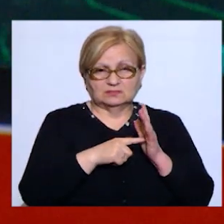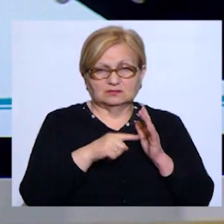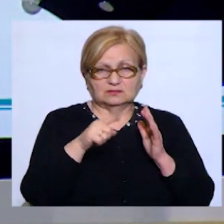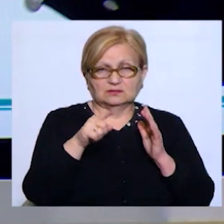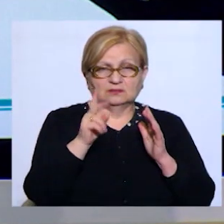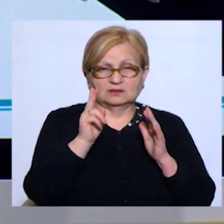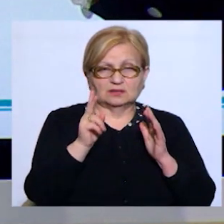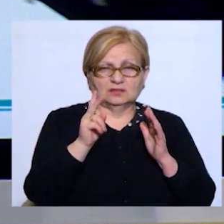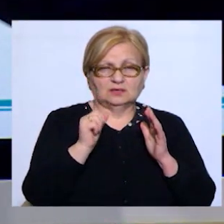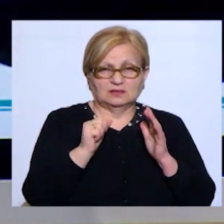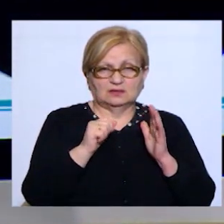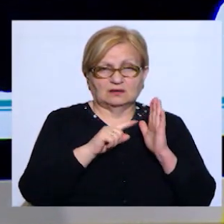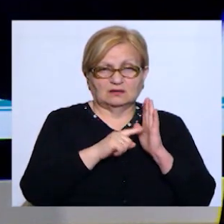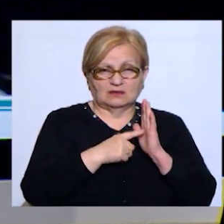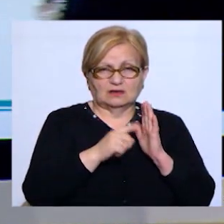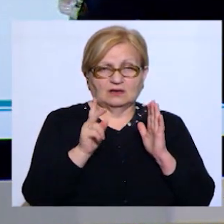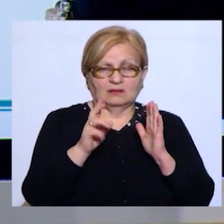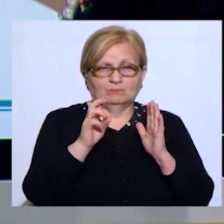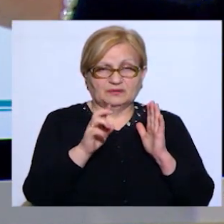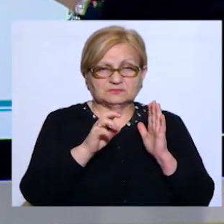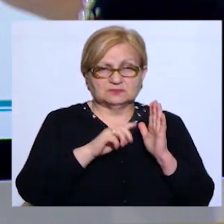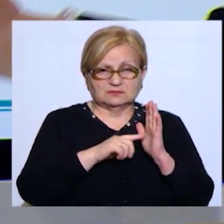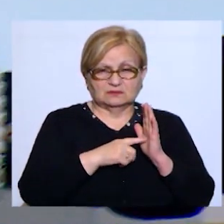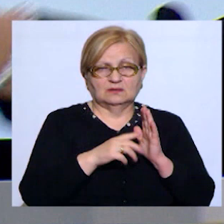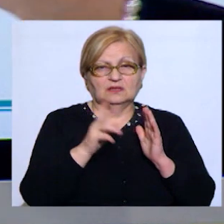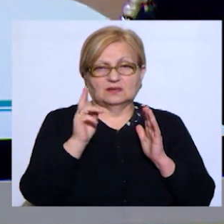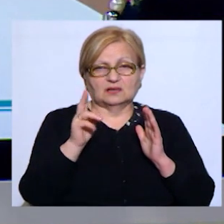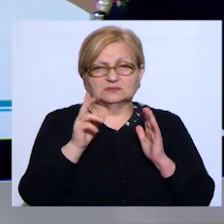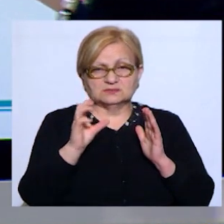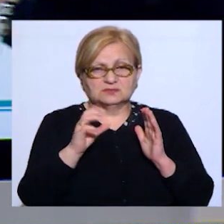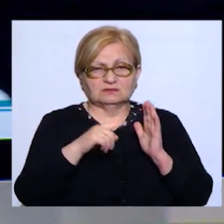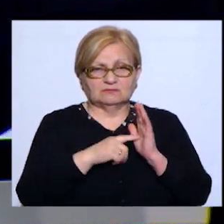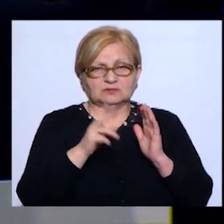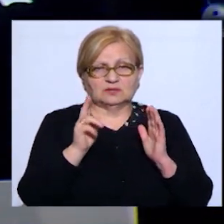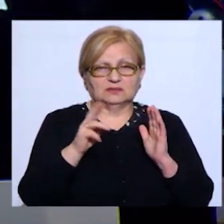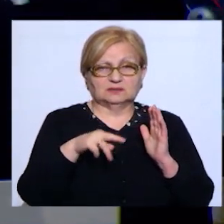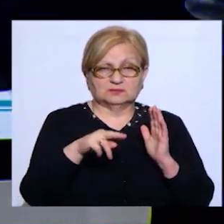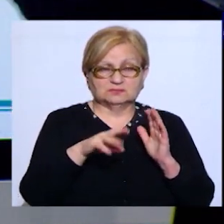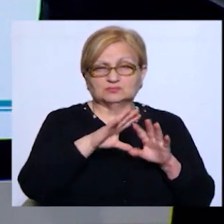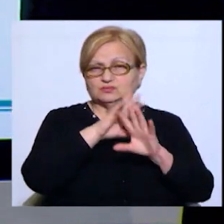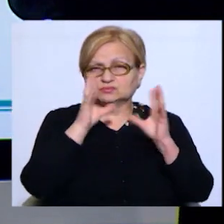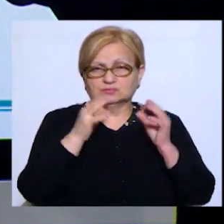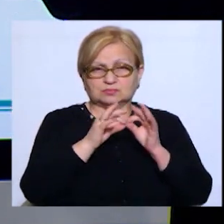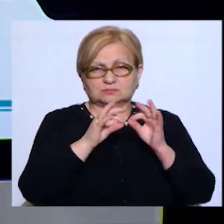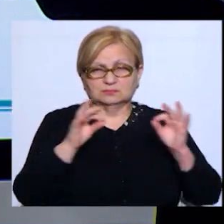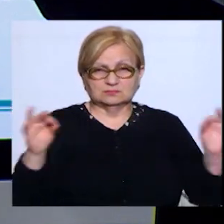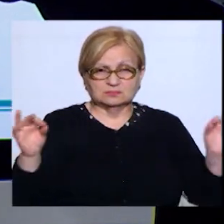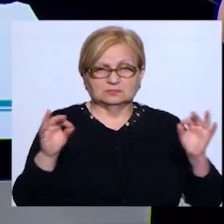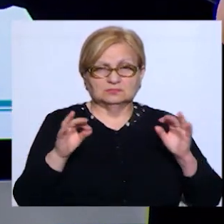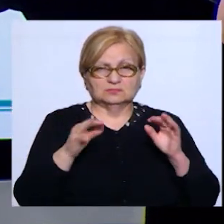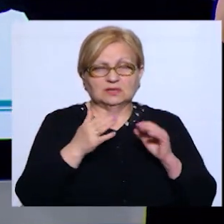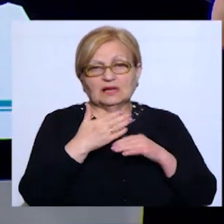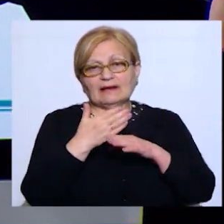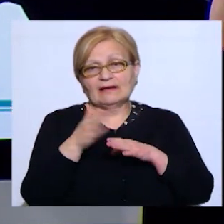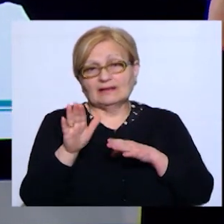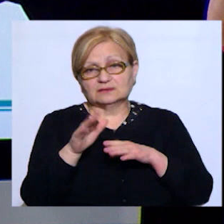რომ კაა გამამრავლოთ კაბეზე უდრის კაცზე გამამრავლოთ კადეზე, ანუ მთლიანი მკვეთი მონაკვეთის სიგრძე გამრავლებული გარე